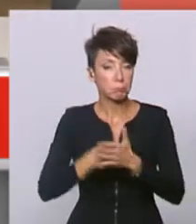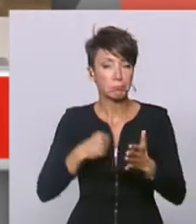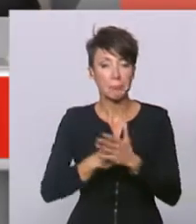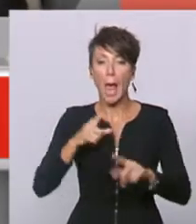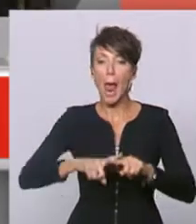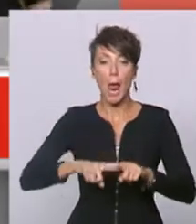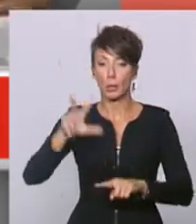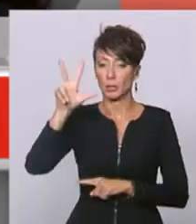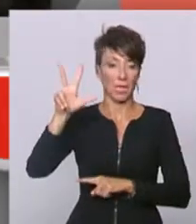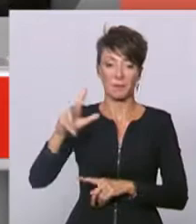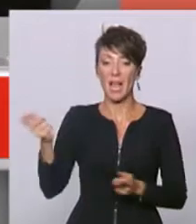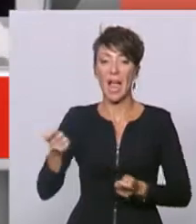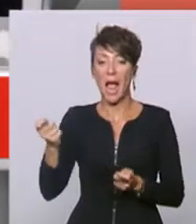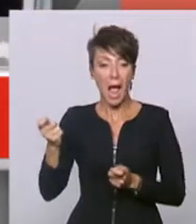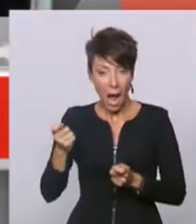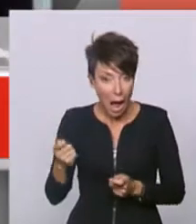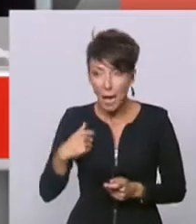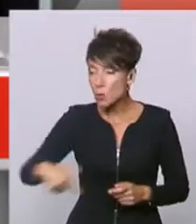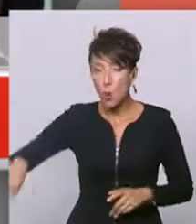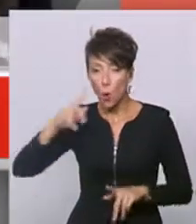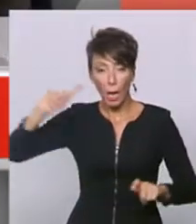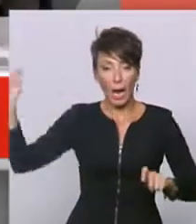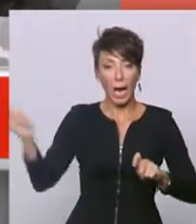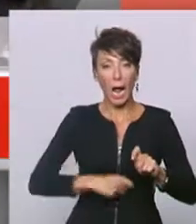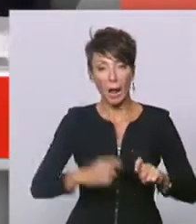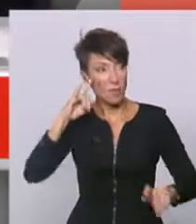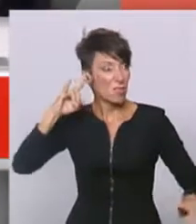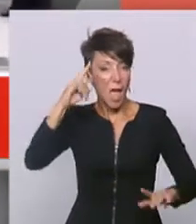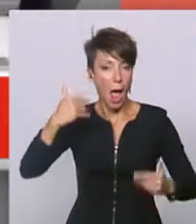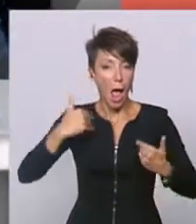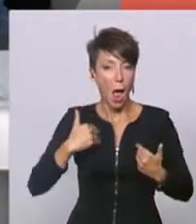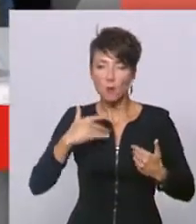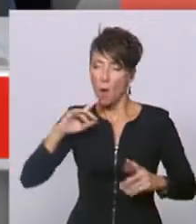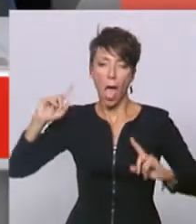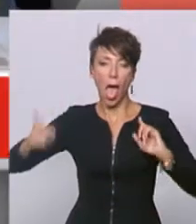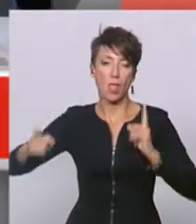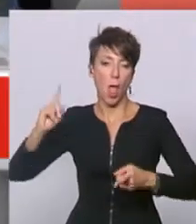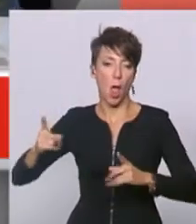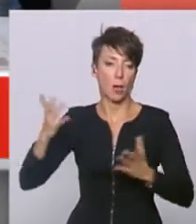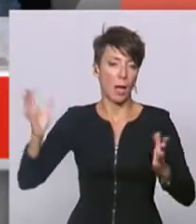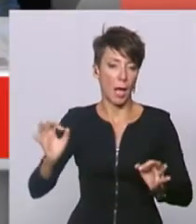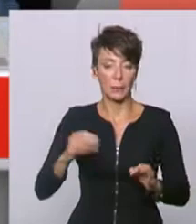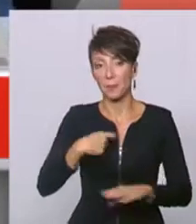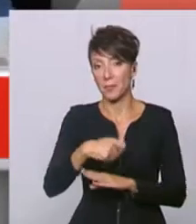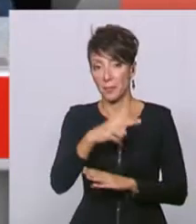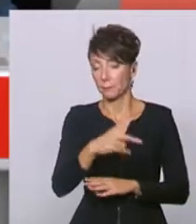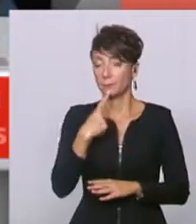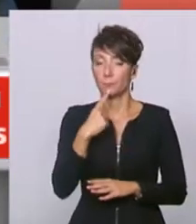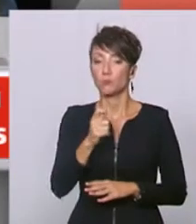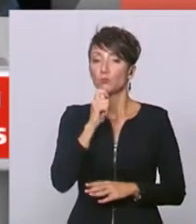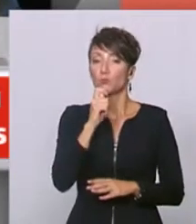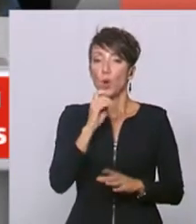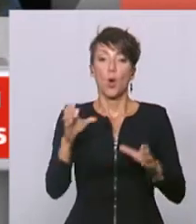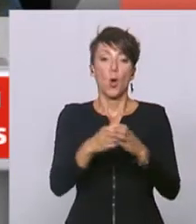Συνέλευση. Κάνατε όλοι σας πώς θα με στείλετε στο διάλογο, γιατί αυτή την εντολή είχατε. Σε όλους τους πολιτικούς σχηματισμούς, σε όλα τα πολιτικά